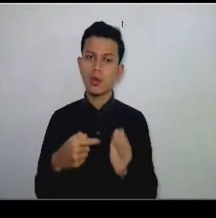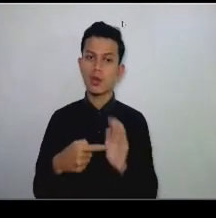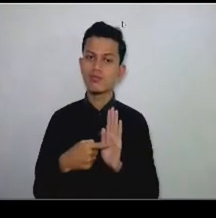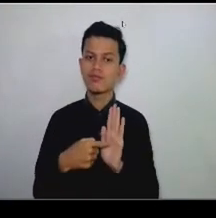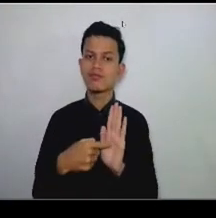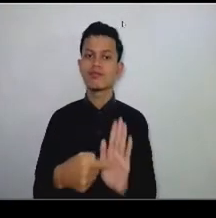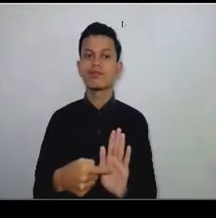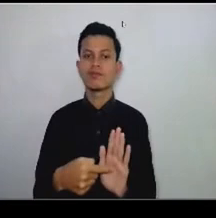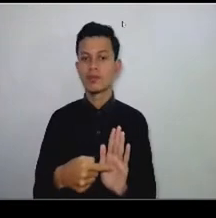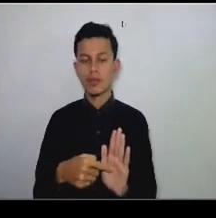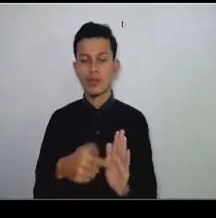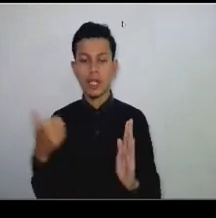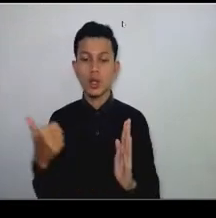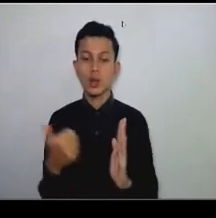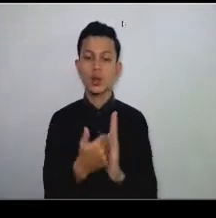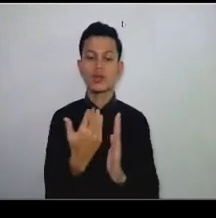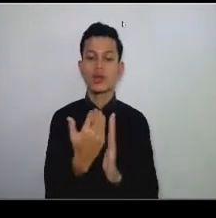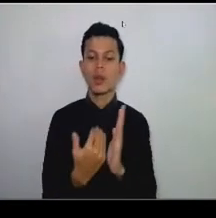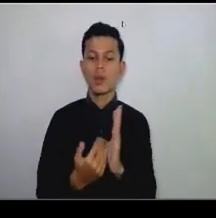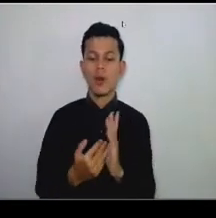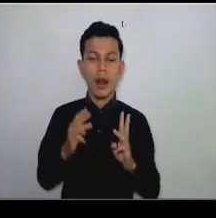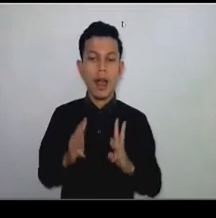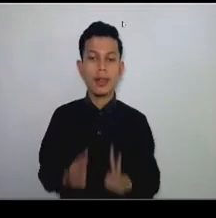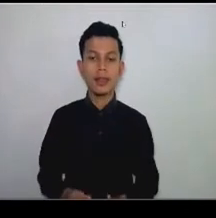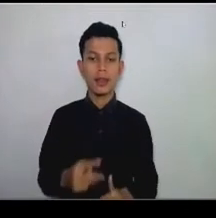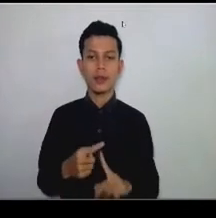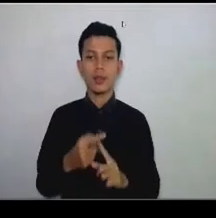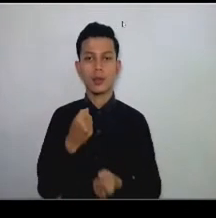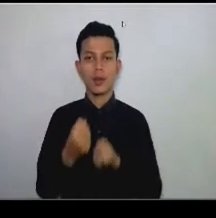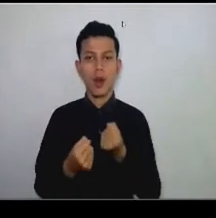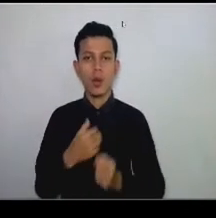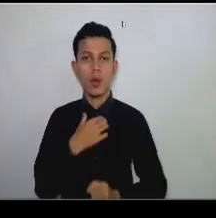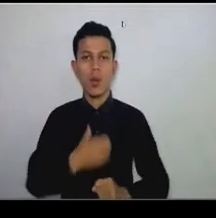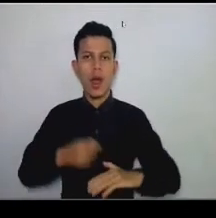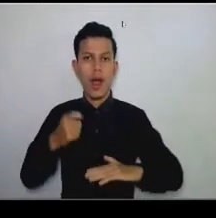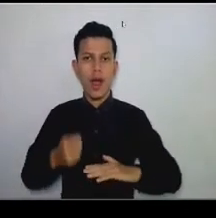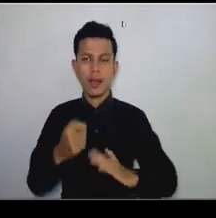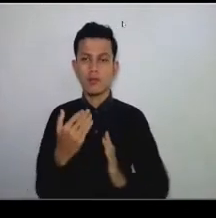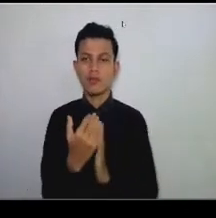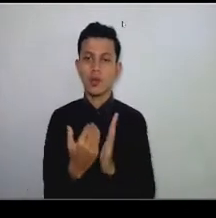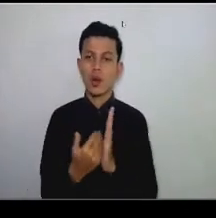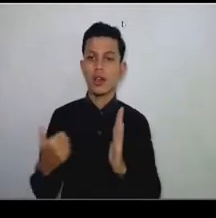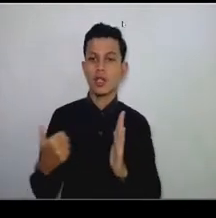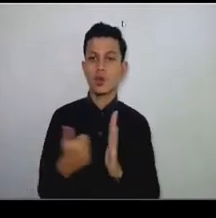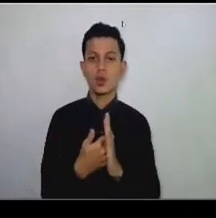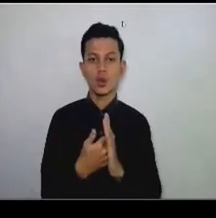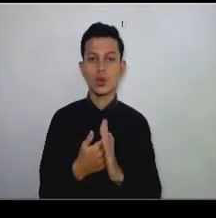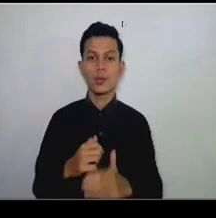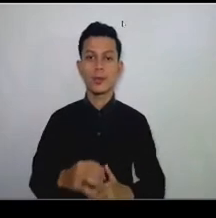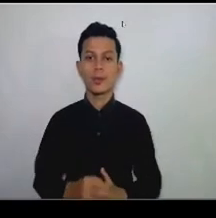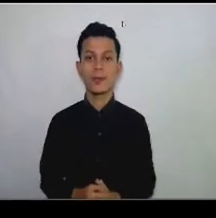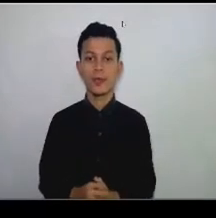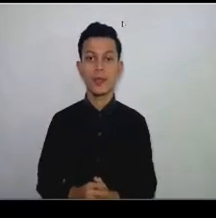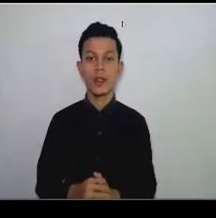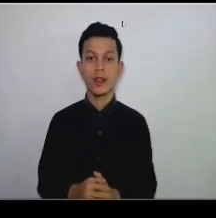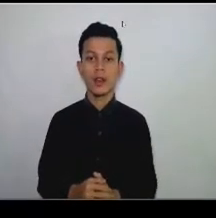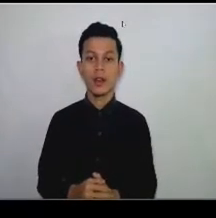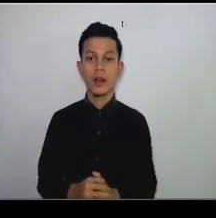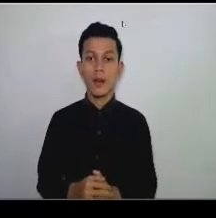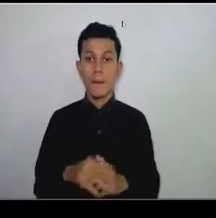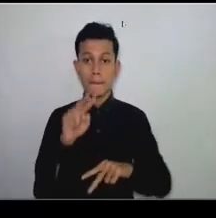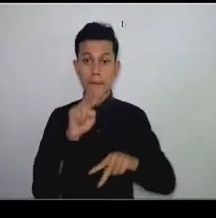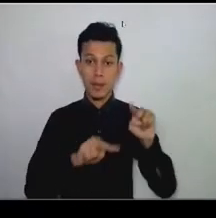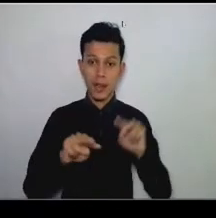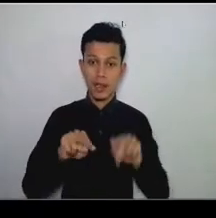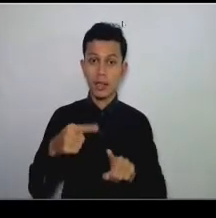menunjukkan ketaatan terhadap kode etik dan perilaku hakim konstitusi atau Sapta karsah utama bukan hanya tak kalala memeriksa